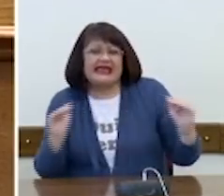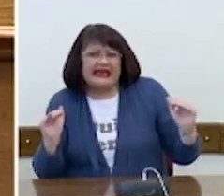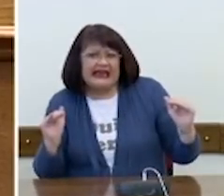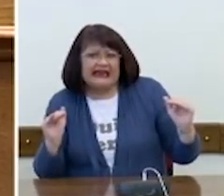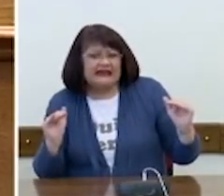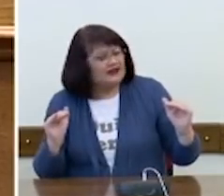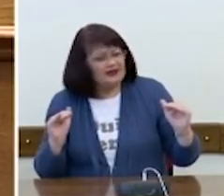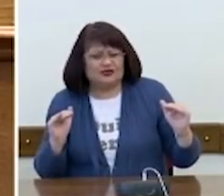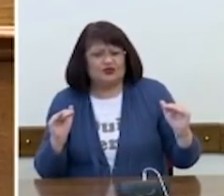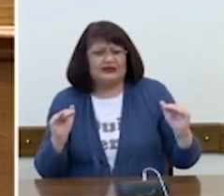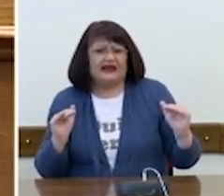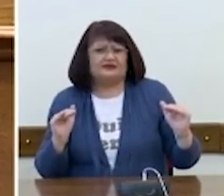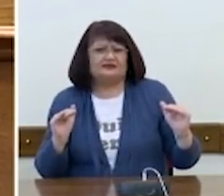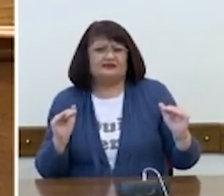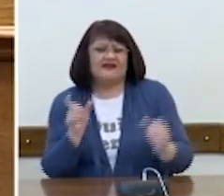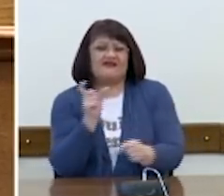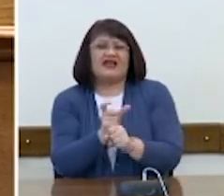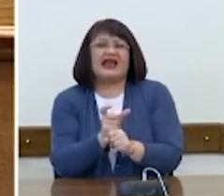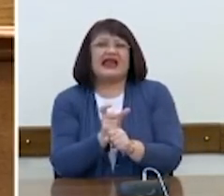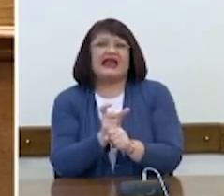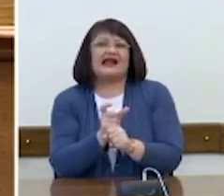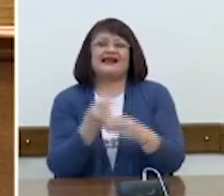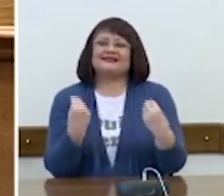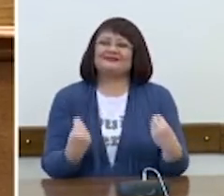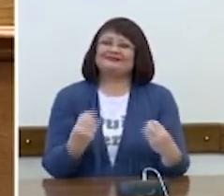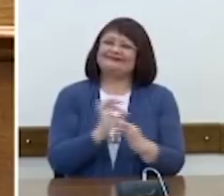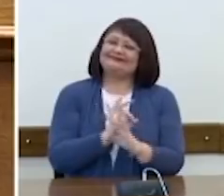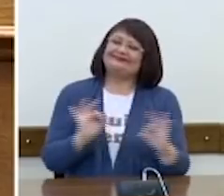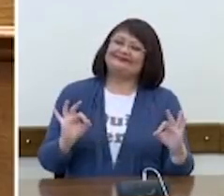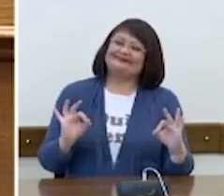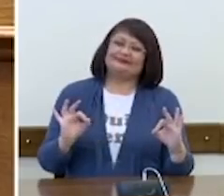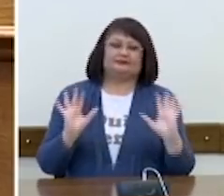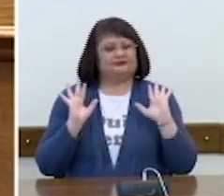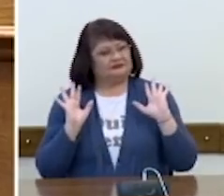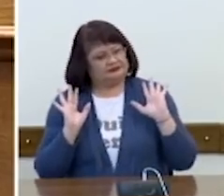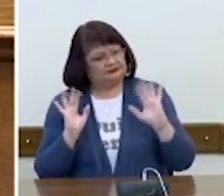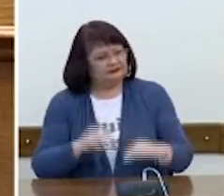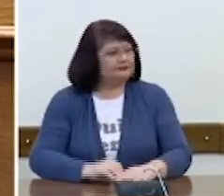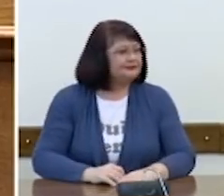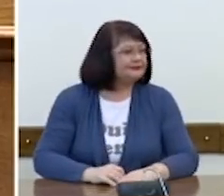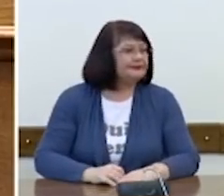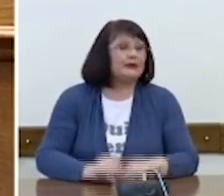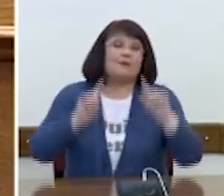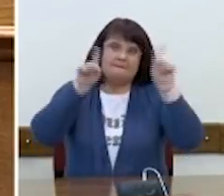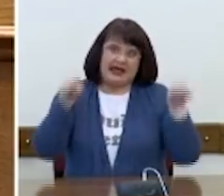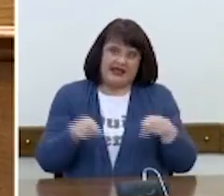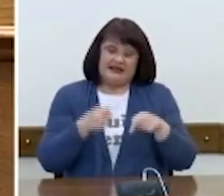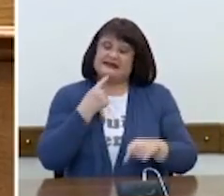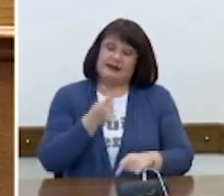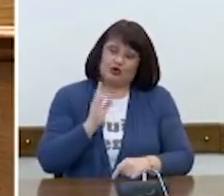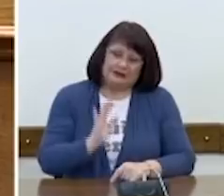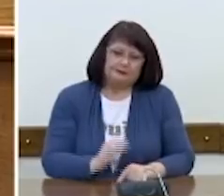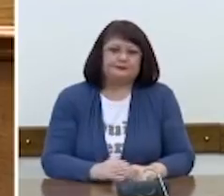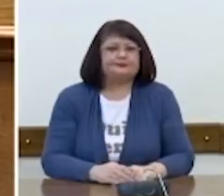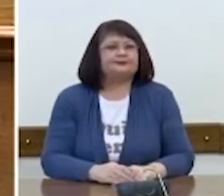φύλακας άγγελος, όπως θέλετε να τον εμφανίσετε. Ας μου επιτρέψετε μια παρένθεση εδώ, για να